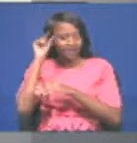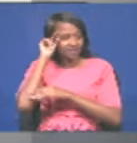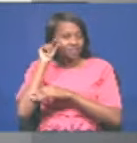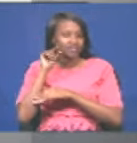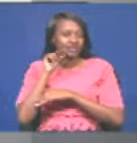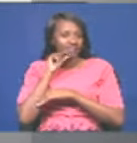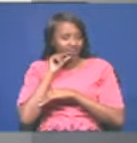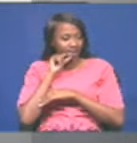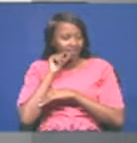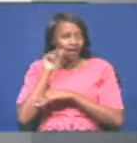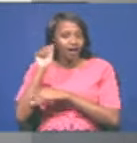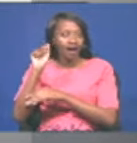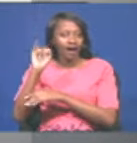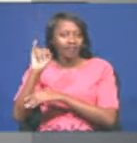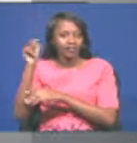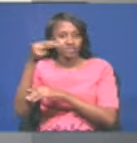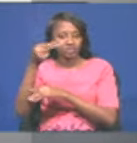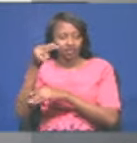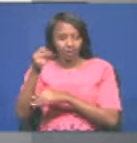Aisha Jumwa.